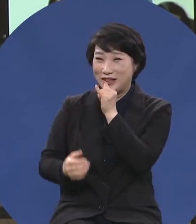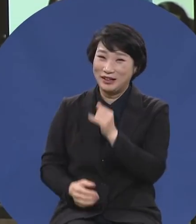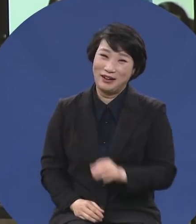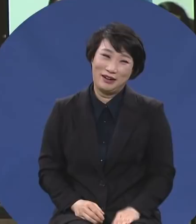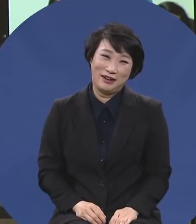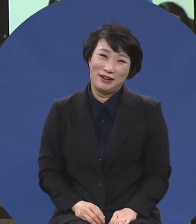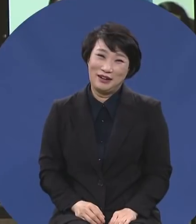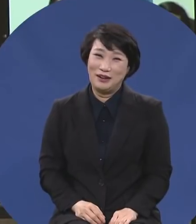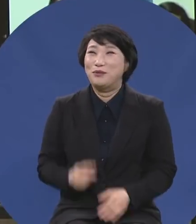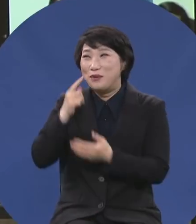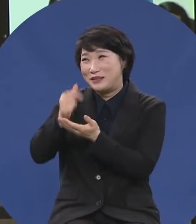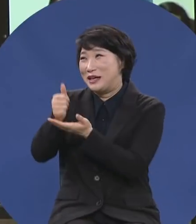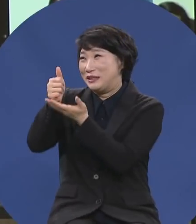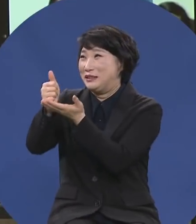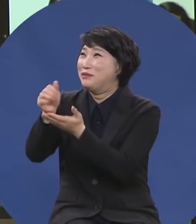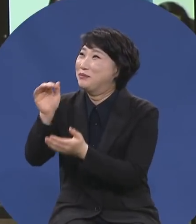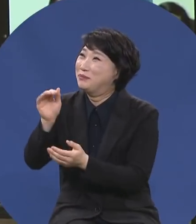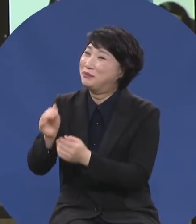목사님